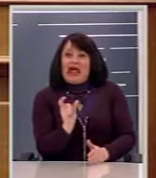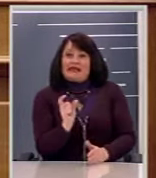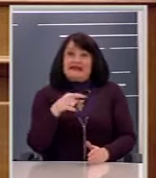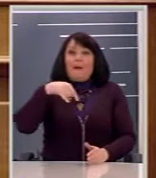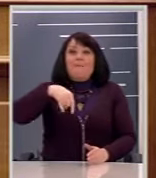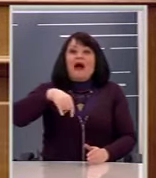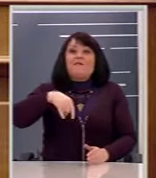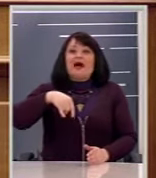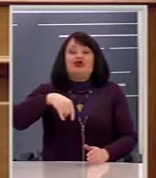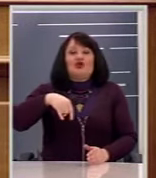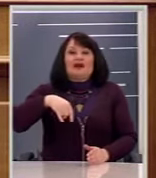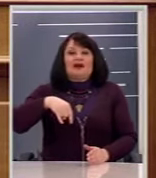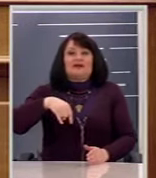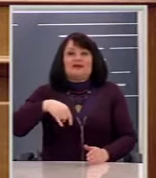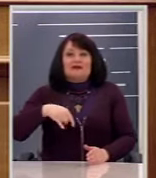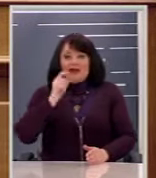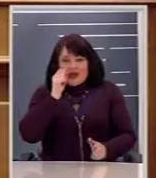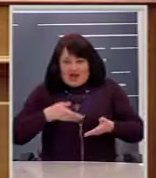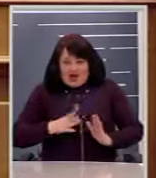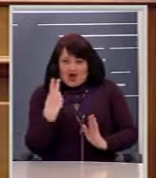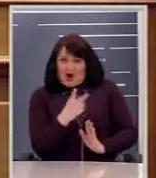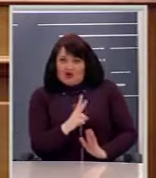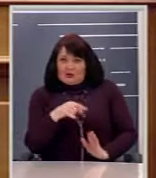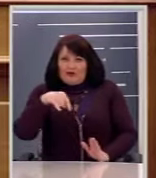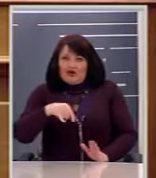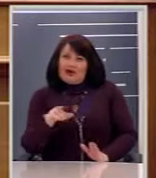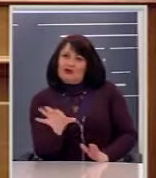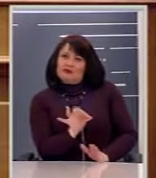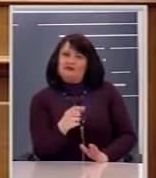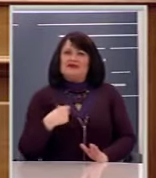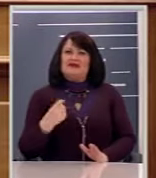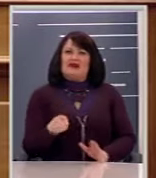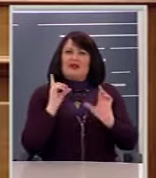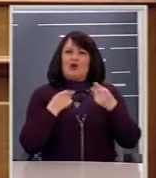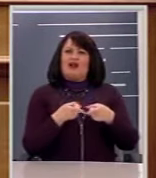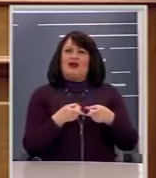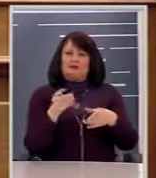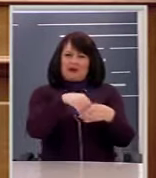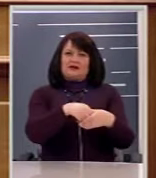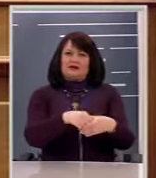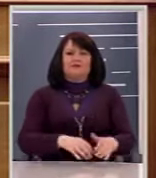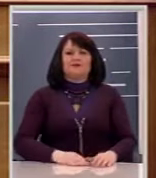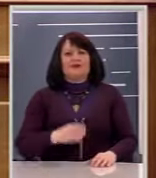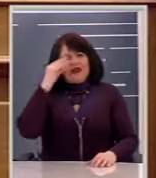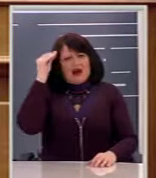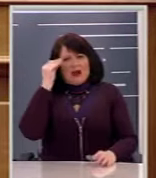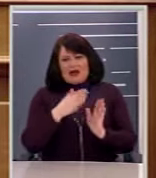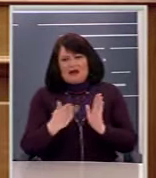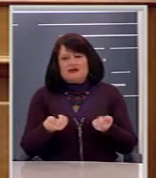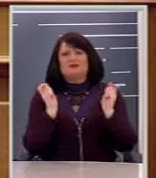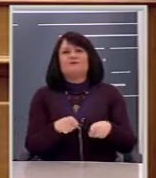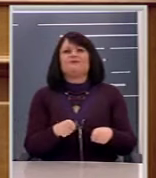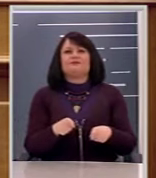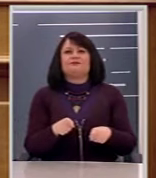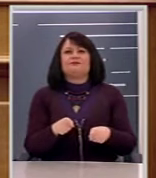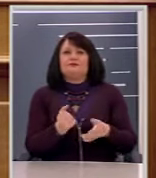και τον ιό Παπαντονίου στα νέα στελέχη της Νέας Δημοκρατίας. Να μην αναφέρεται στην εποχή Καραμαλή και να στηρίζει τον Γιώργο Παπανδρέου